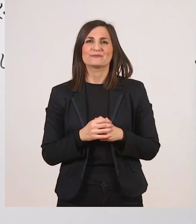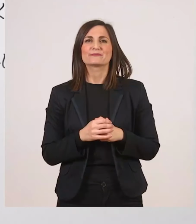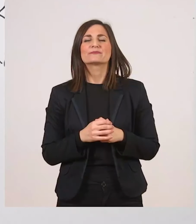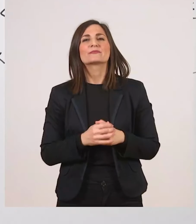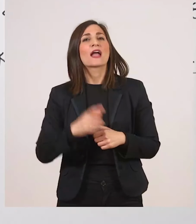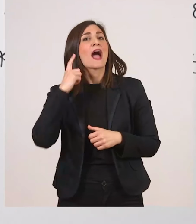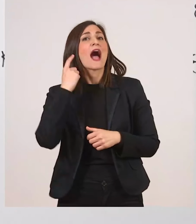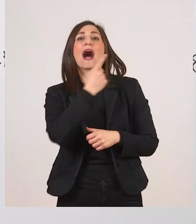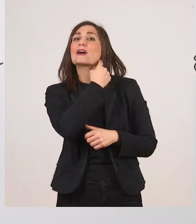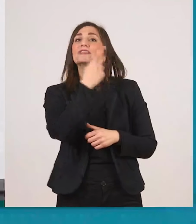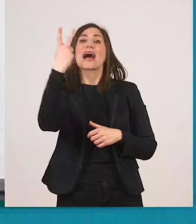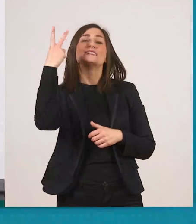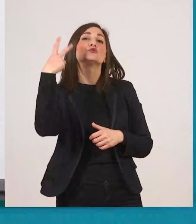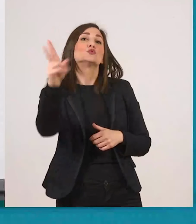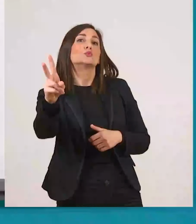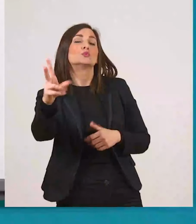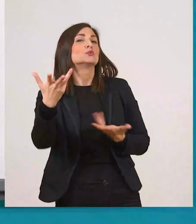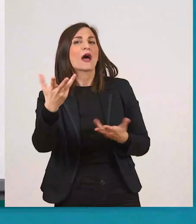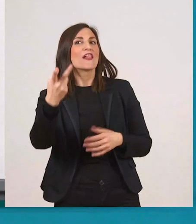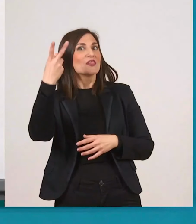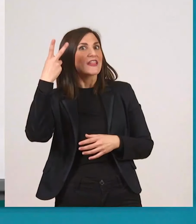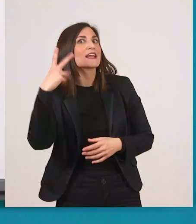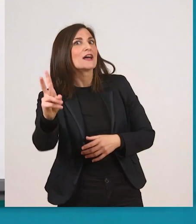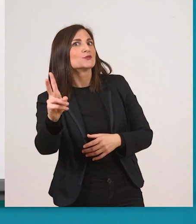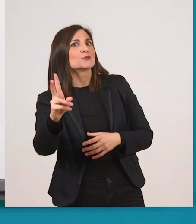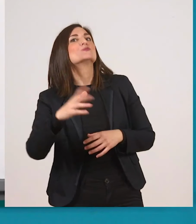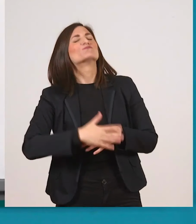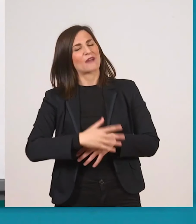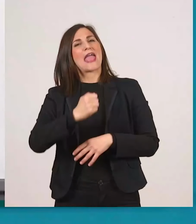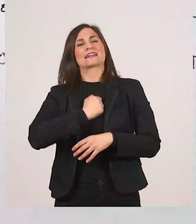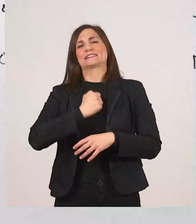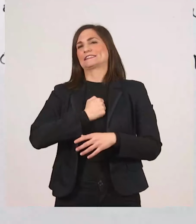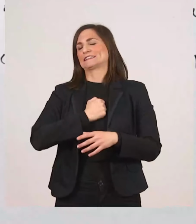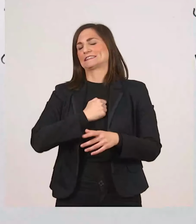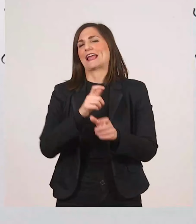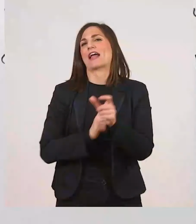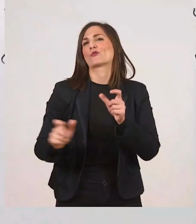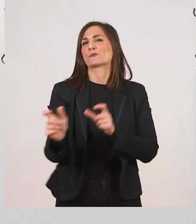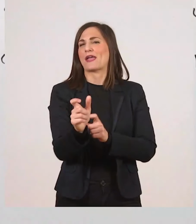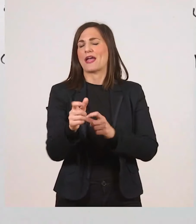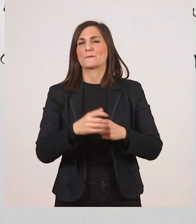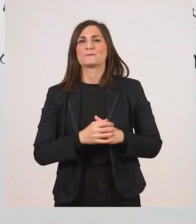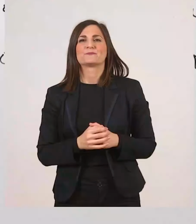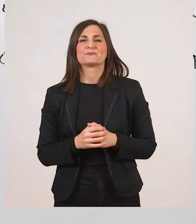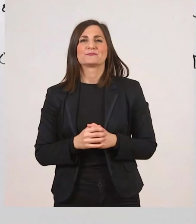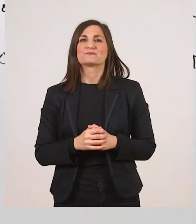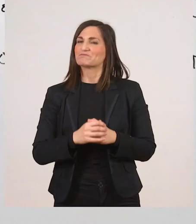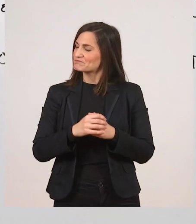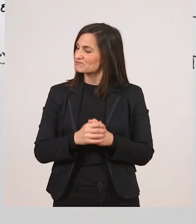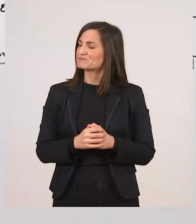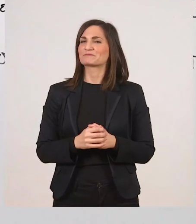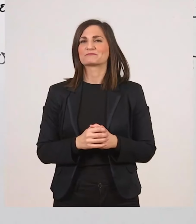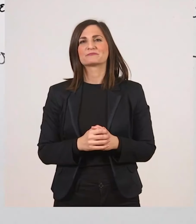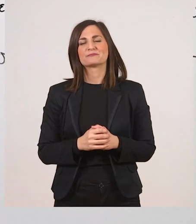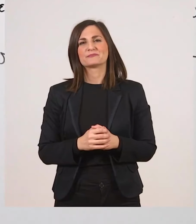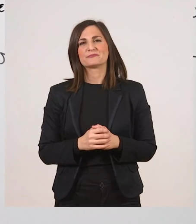Τα αυτιά του. Τα δικά του αυτιά, θυμάστε, κτητική, πολύ ωραία, κτητική